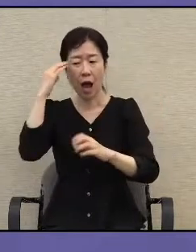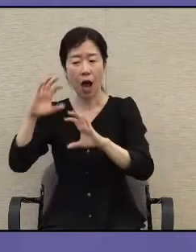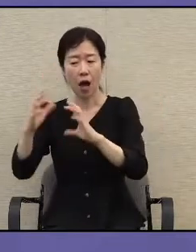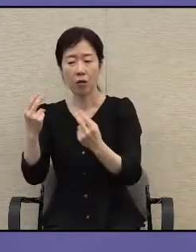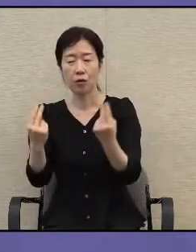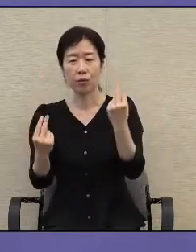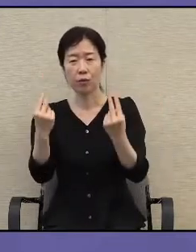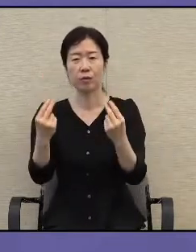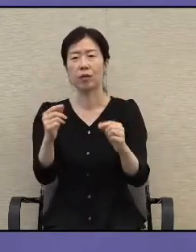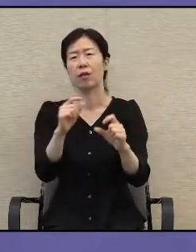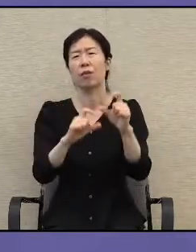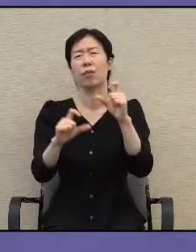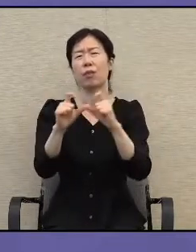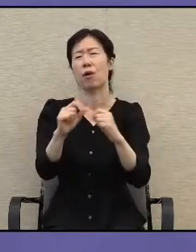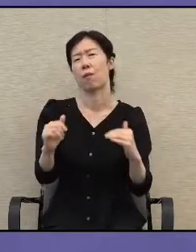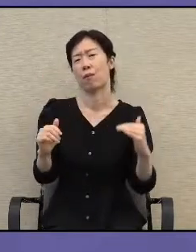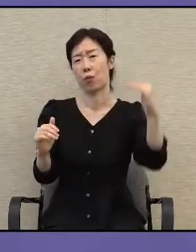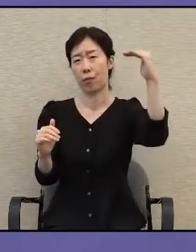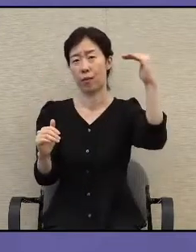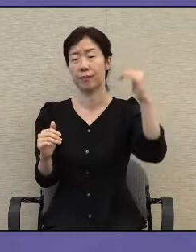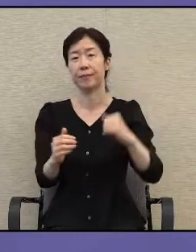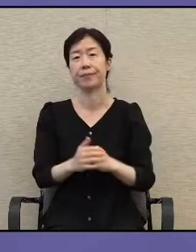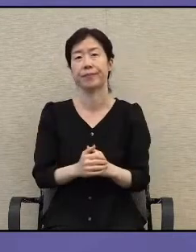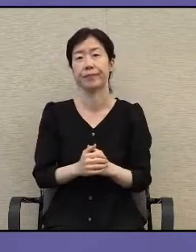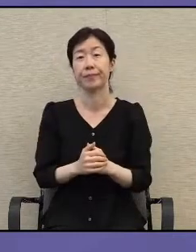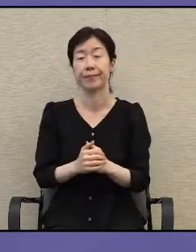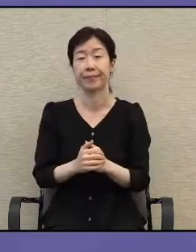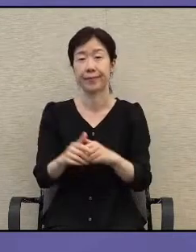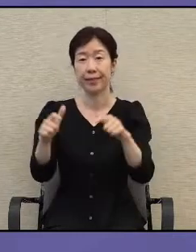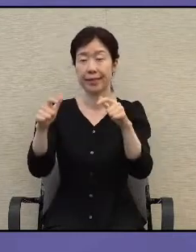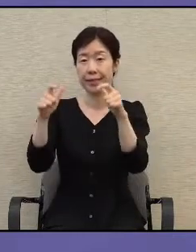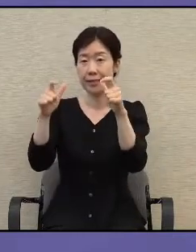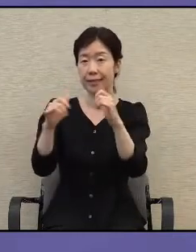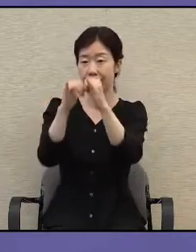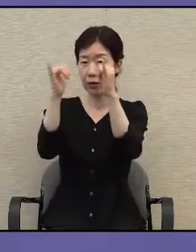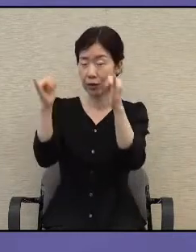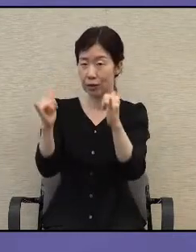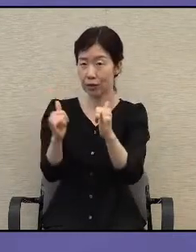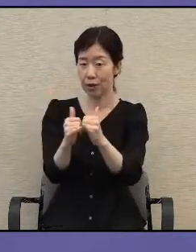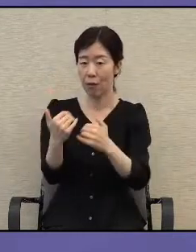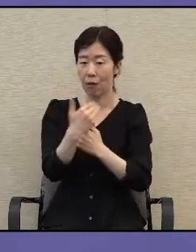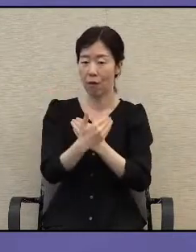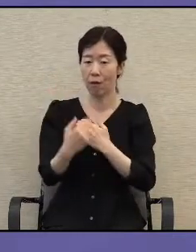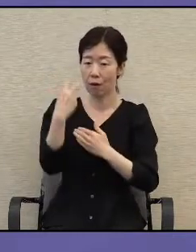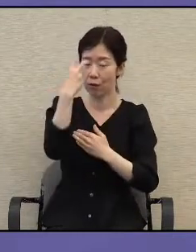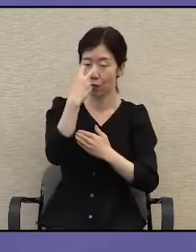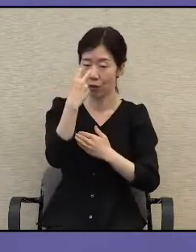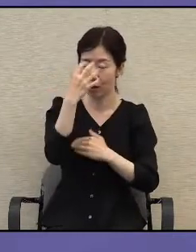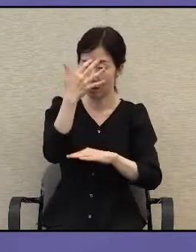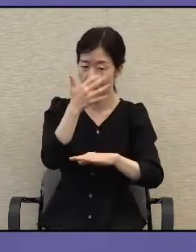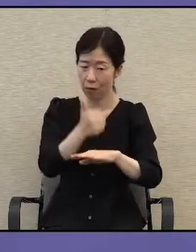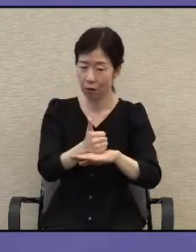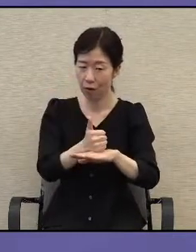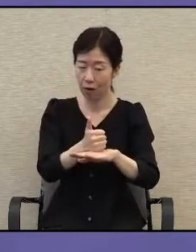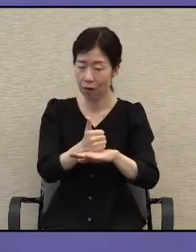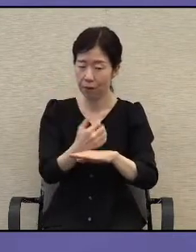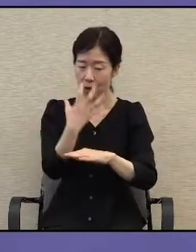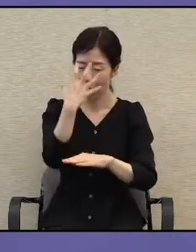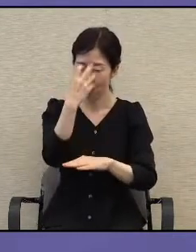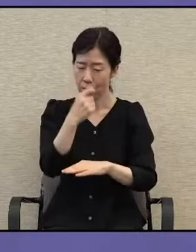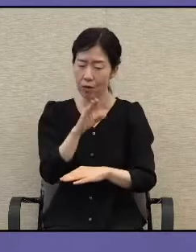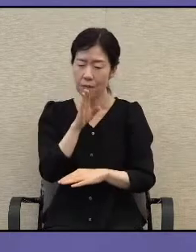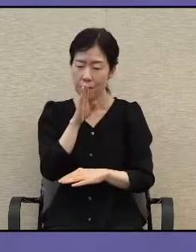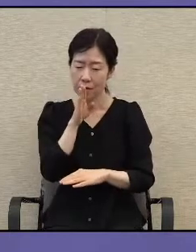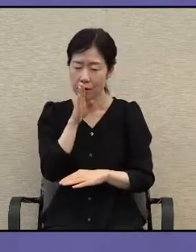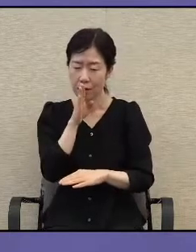아니라는 걸 알 수가 있습니다. 따라서 이렇게 지역사회 건강조사 결과는 사실 5% 이렇게 나오고 있는데, 그래서 이 대면 조사와 온라인